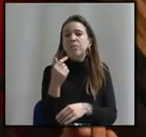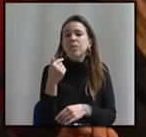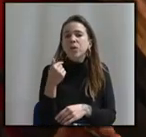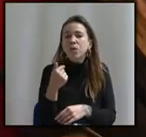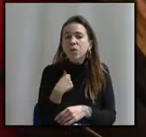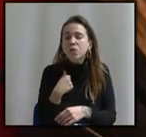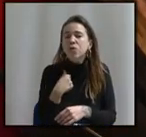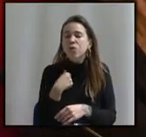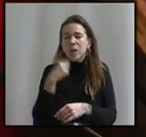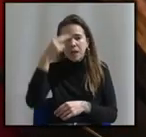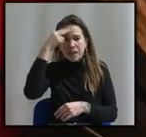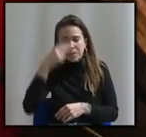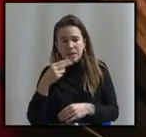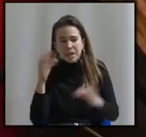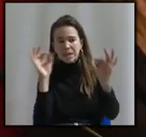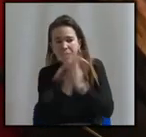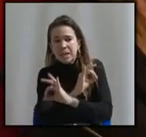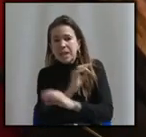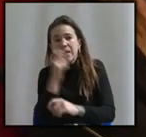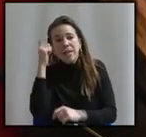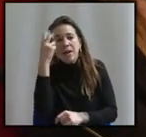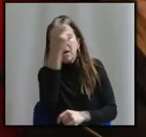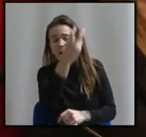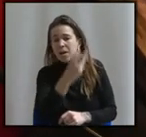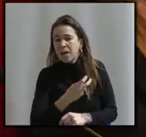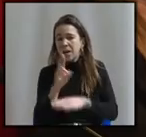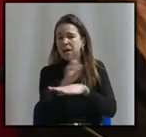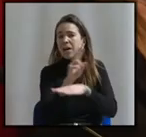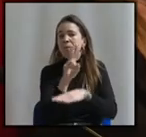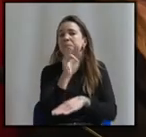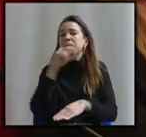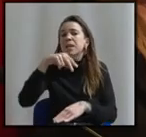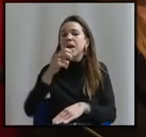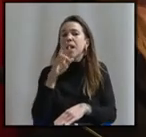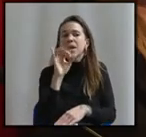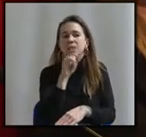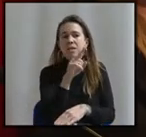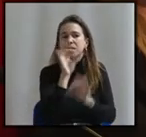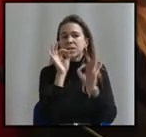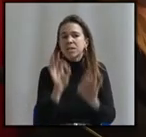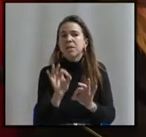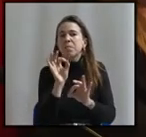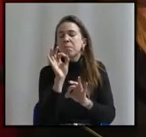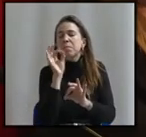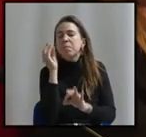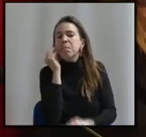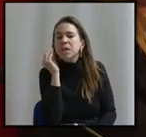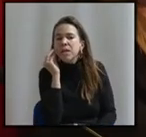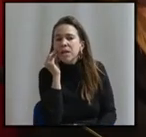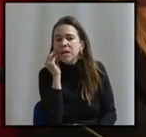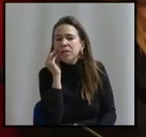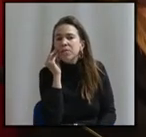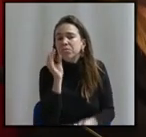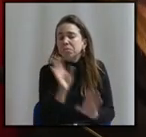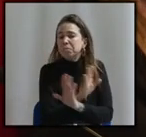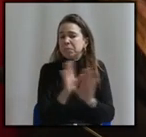el respecte el dia que va venir la senyora Fina Campàs aquí en aquesta sala de plens. És mentida. Amb vostès, no, assessorin-se'n bé, no